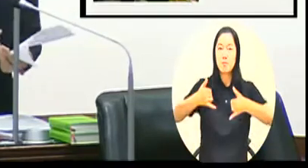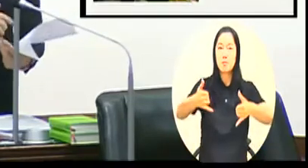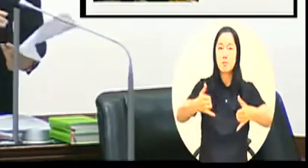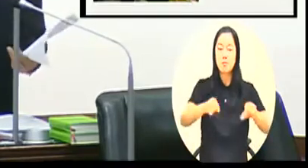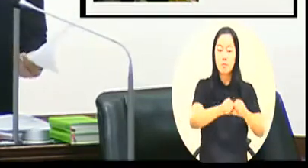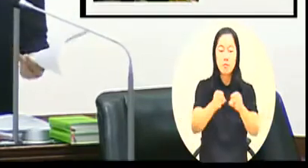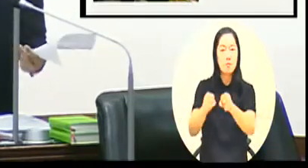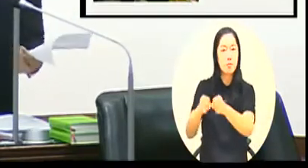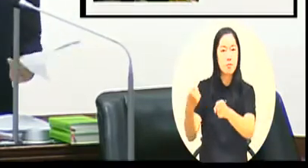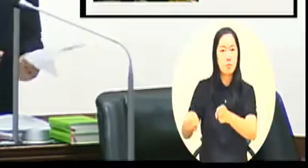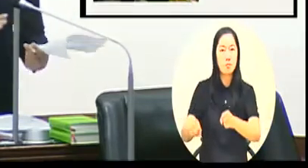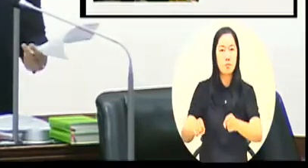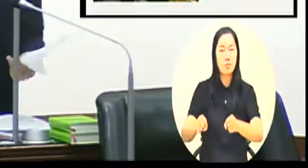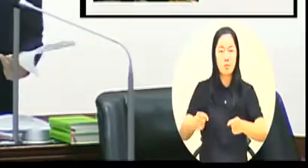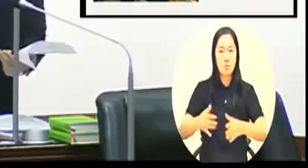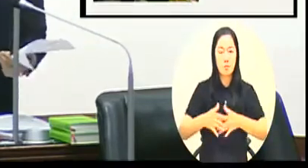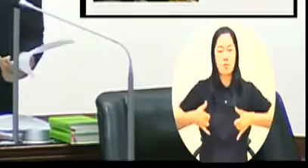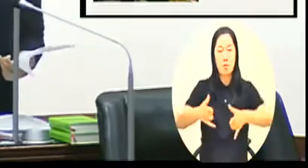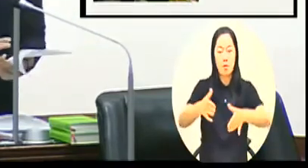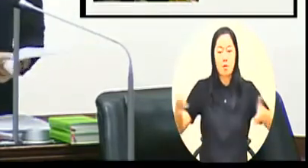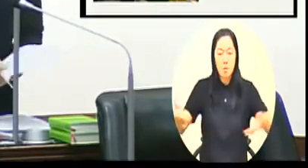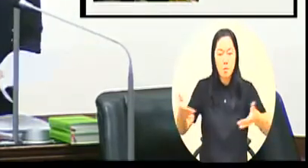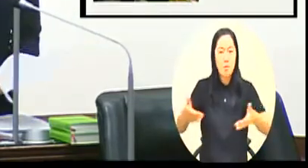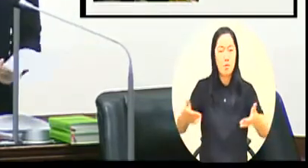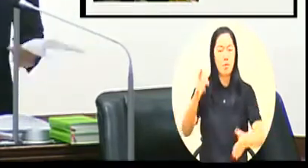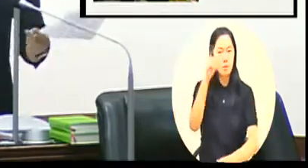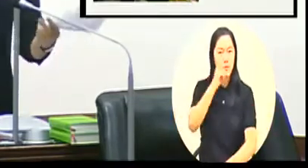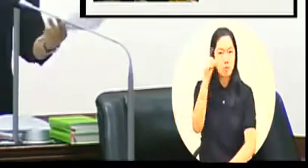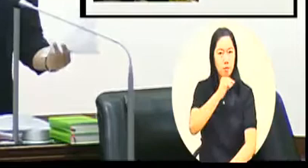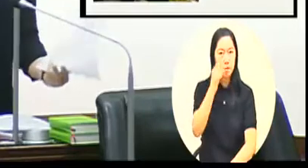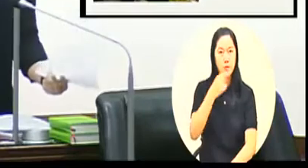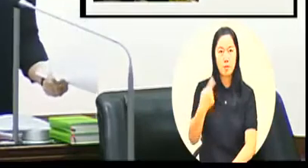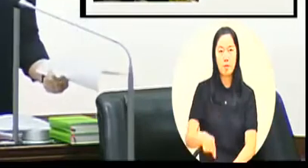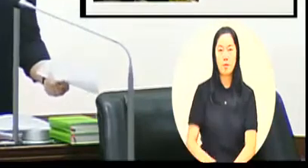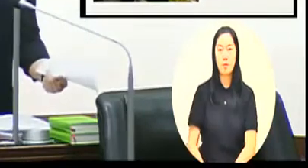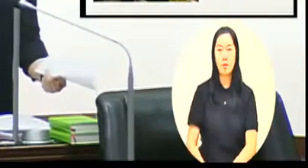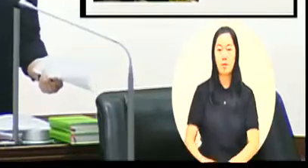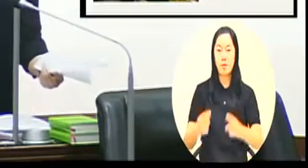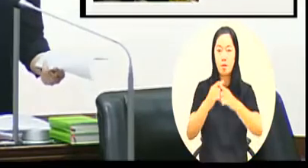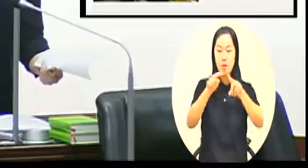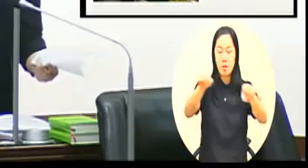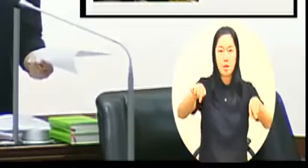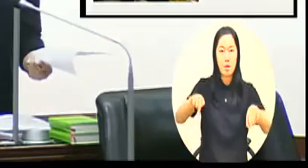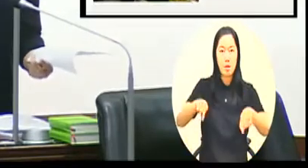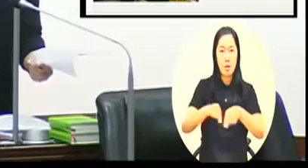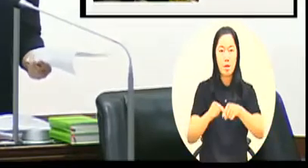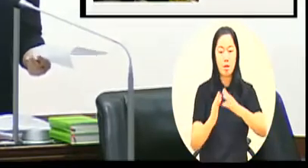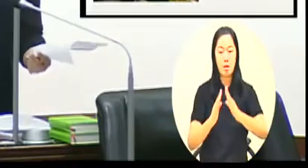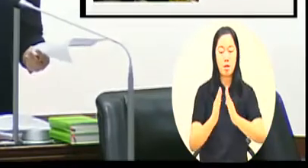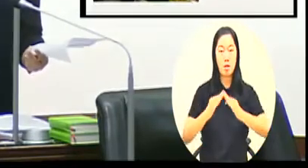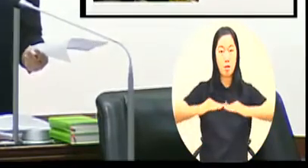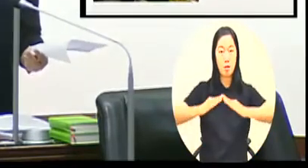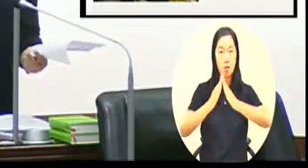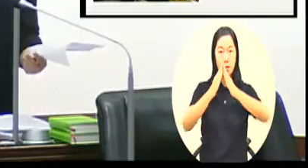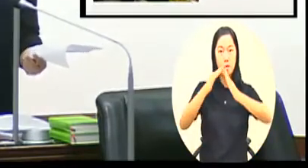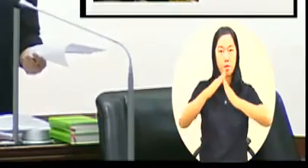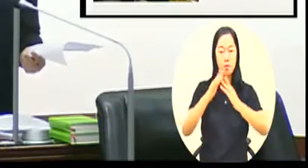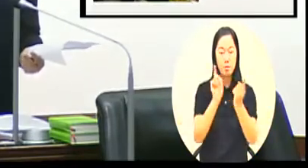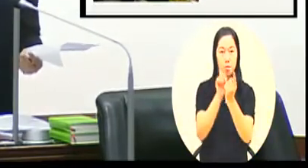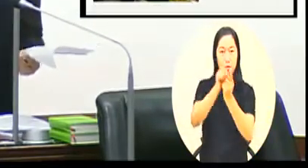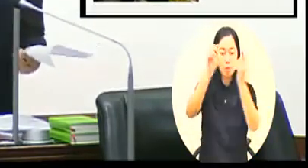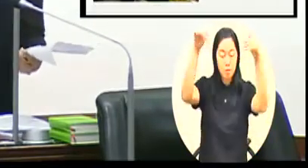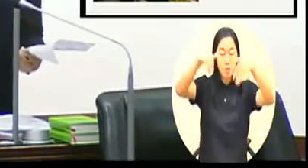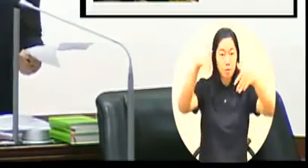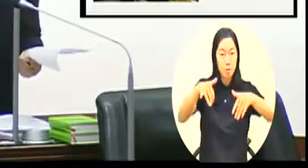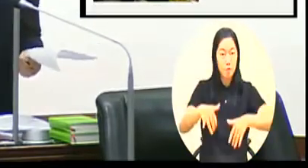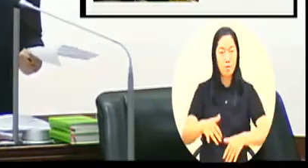是道路挖后再挖，一直挖一直挖，重复的挖，或者是人孔盖的一个不平，尤其是人孔盖遇到下雨的时候，